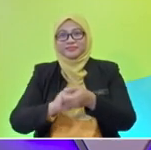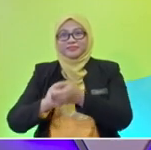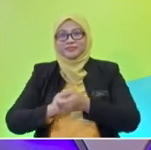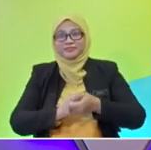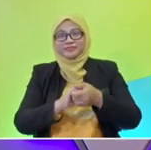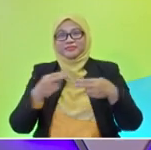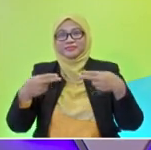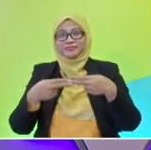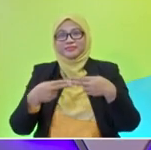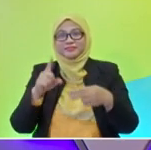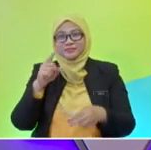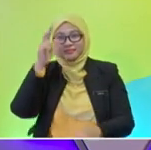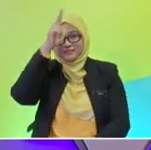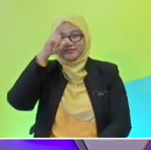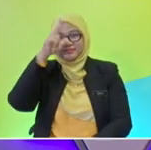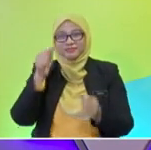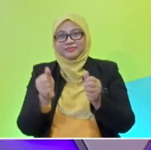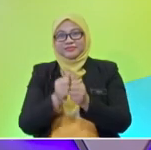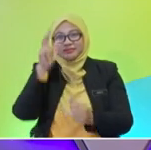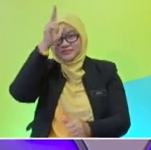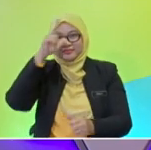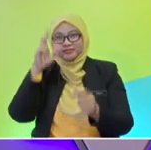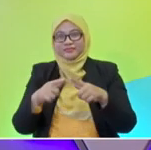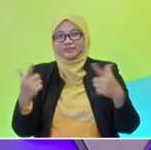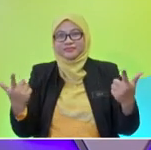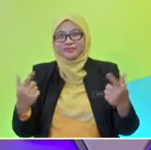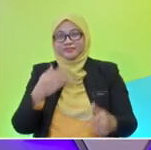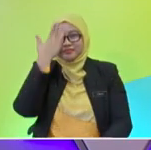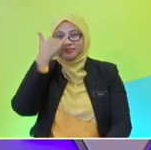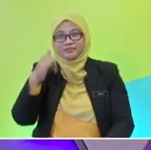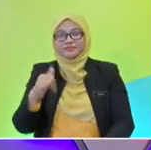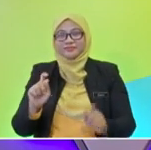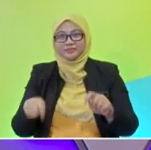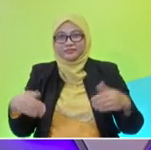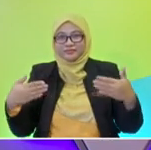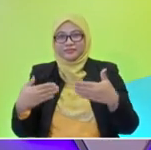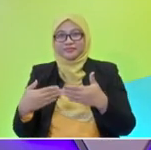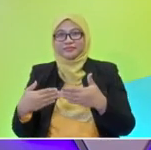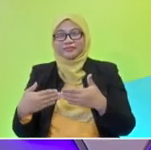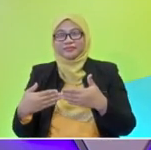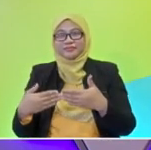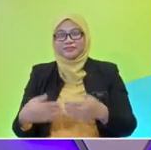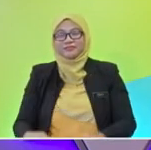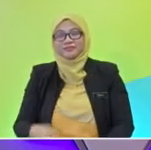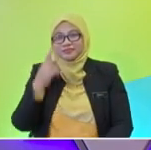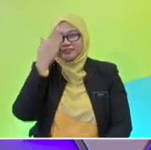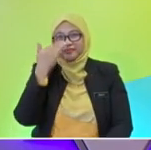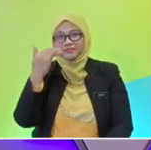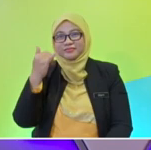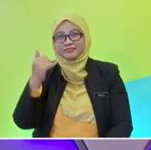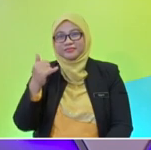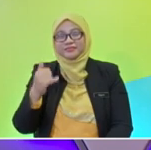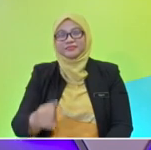antara satu kerajaan dengan kerajaan yang lain Kenapa kita perlu rapatkan hubungan antara satu kerajaan dengan kerajaan kali ini kita untuk